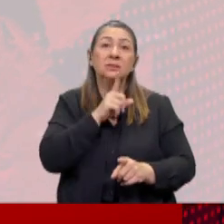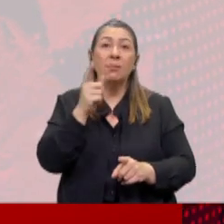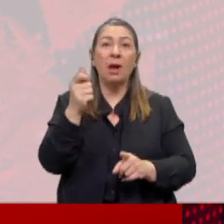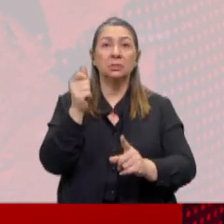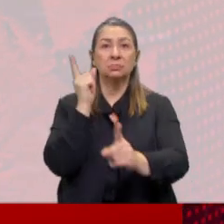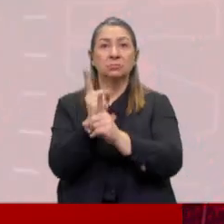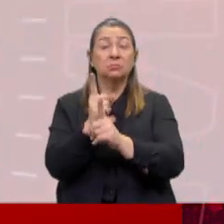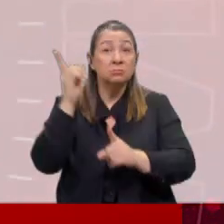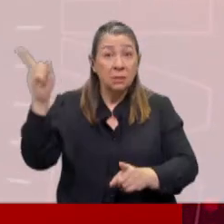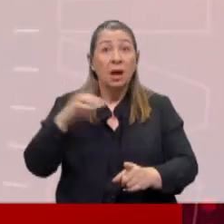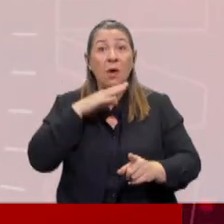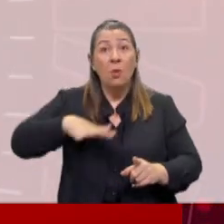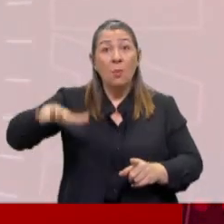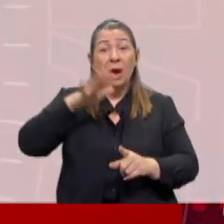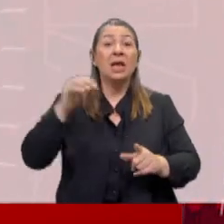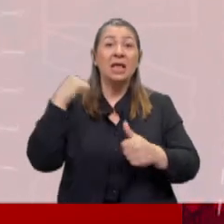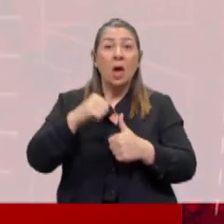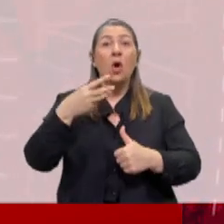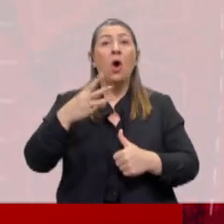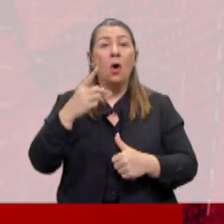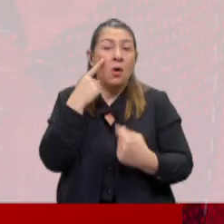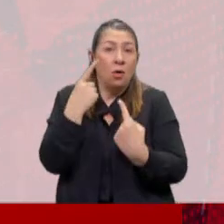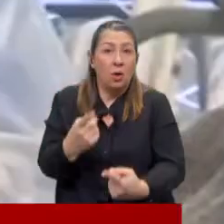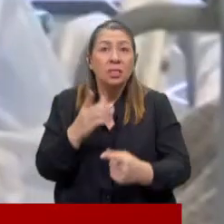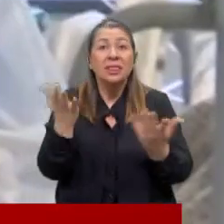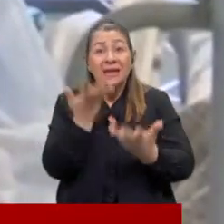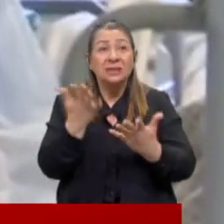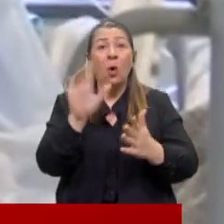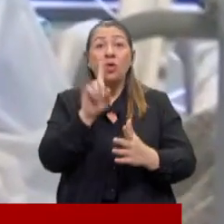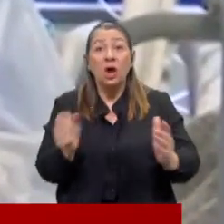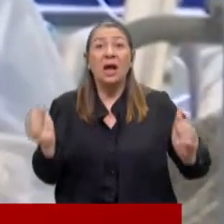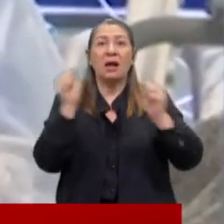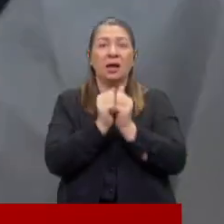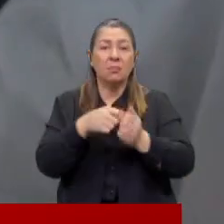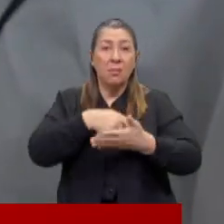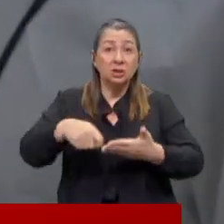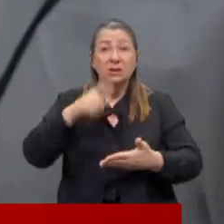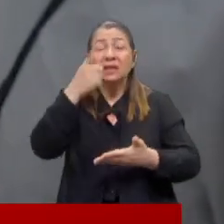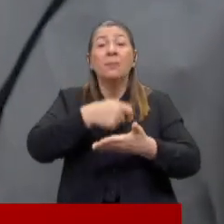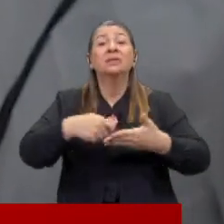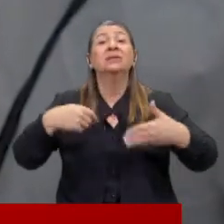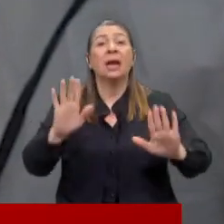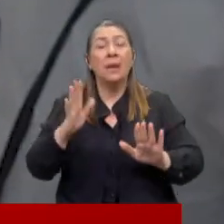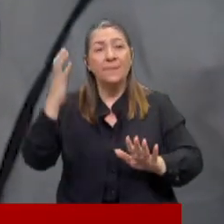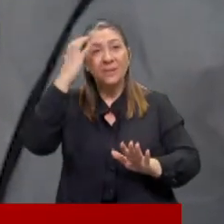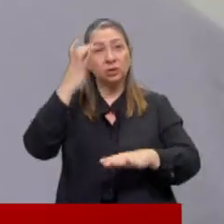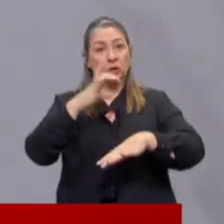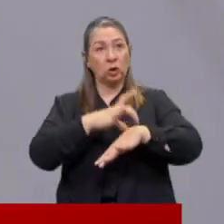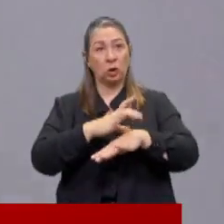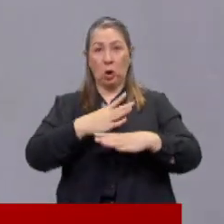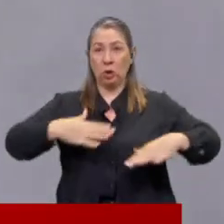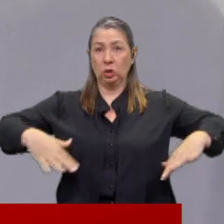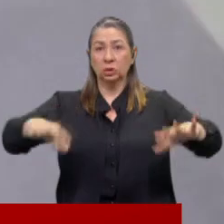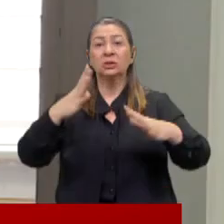denk geliyor. Avrupa'da da yine euro karşılığı neredeyse 10 katını buluyor. Sadece maaş da değil, başta doktorlar olmak